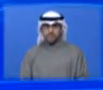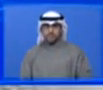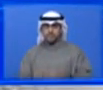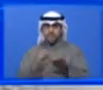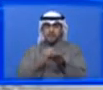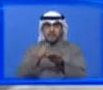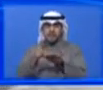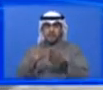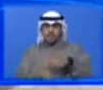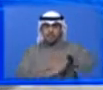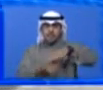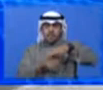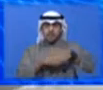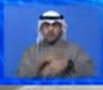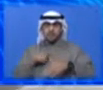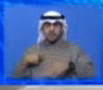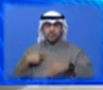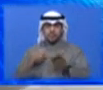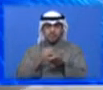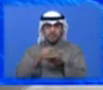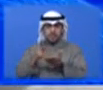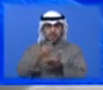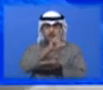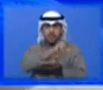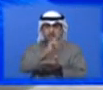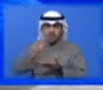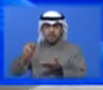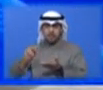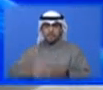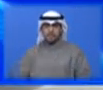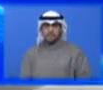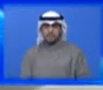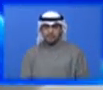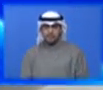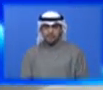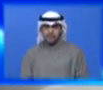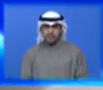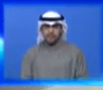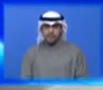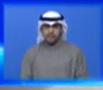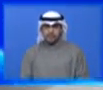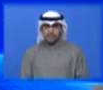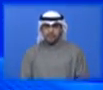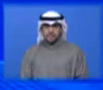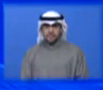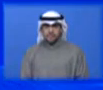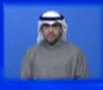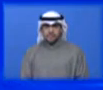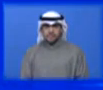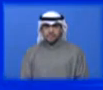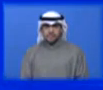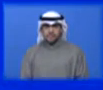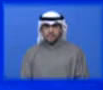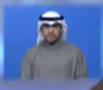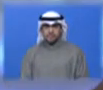كما بعث سمو الشيخ جابر مبارك الحمد الصباح رئيس مجلس الوزراء حفظه الله ببرقية تهنئة مماثلة.